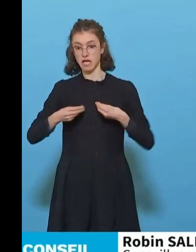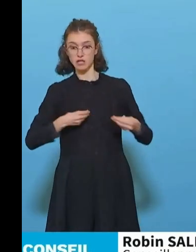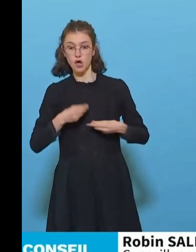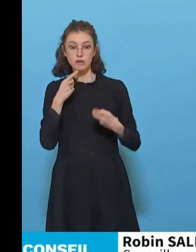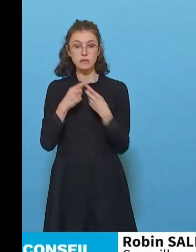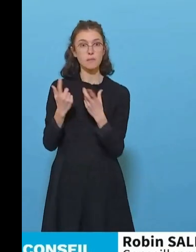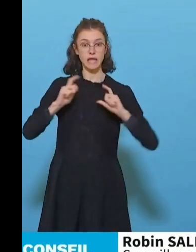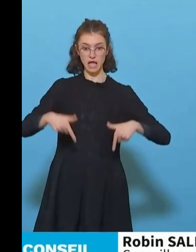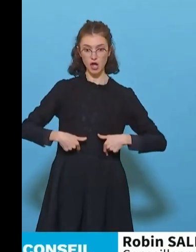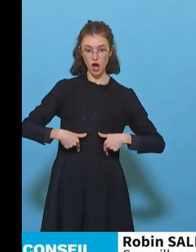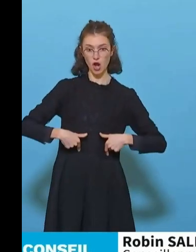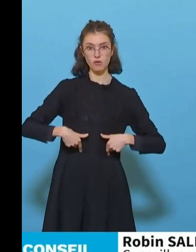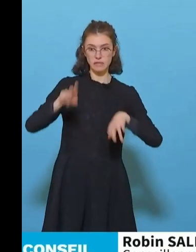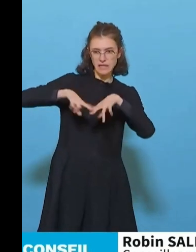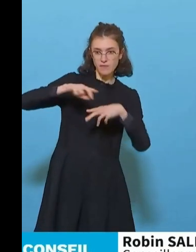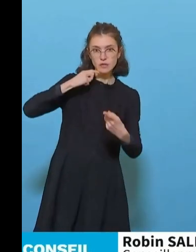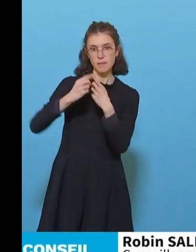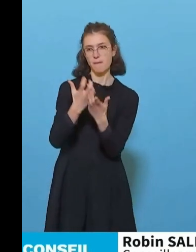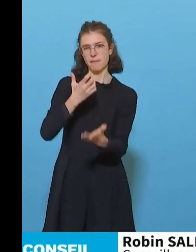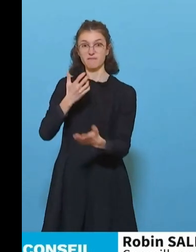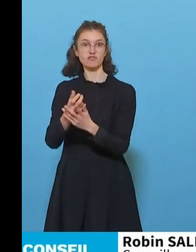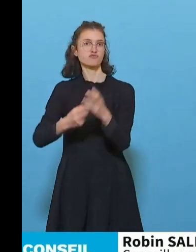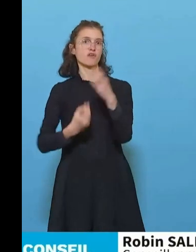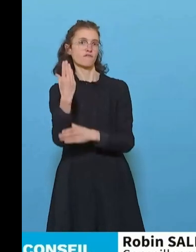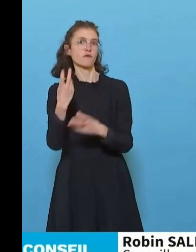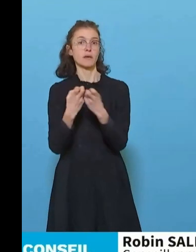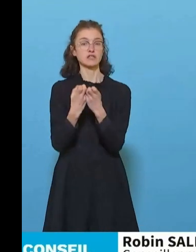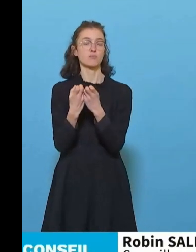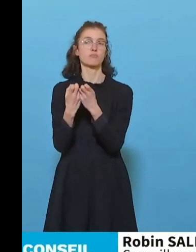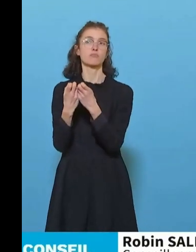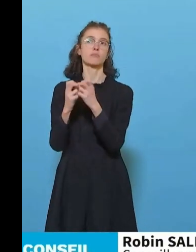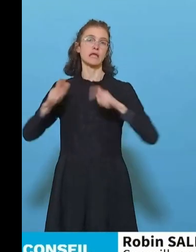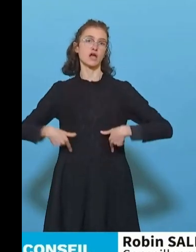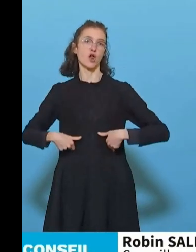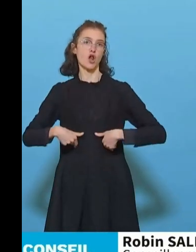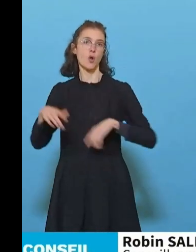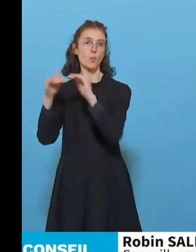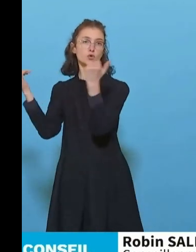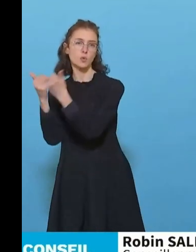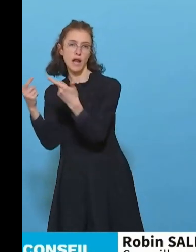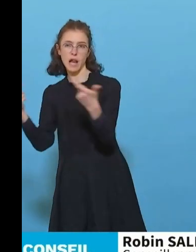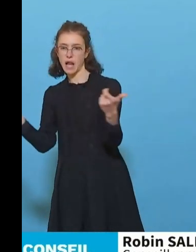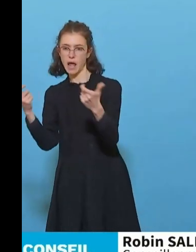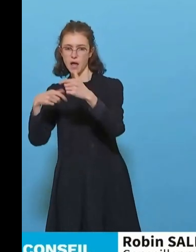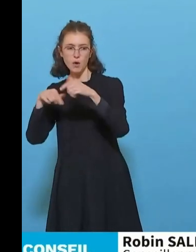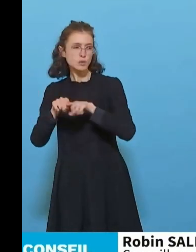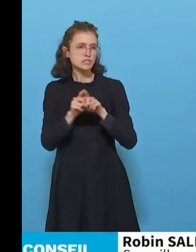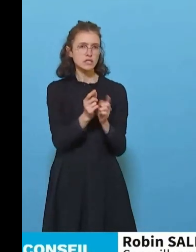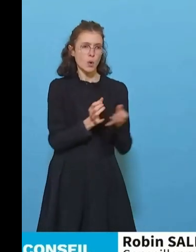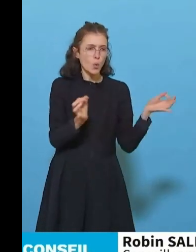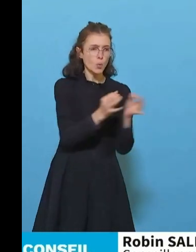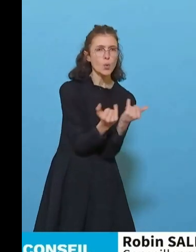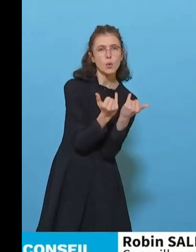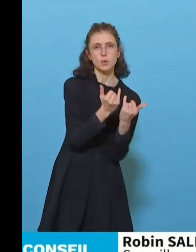l'extension de l'école Beaujoire, le lancement de travaux ailleurs, d'aménagement de cours d'école. Les investissements d'ailleurs ne laisseront de côté ni le domaine